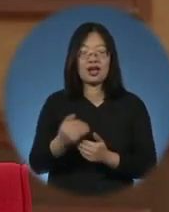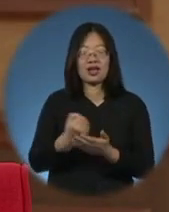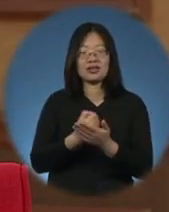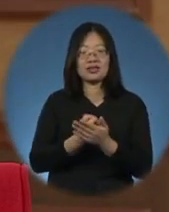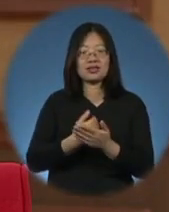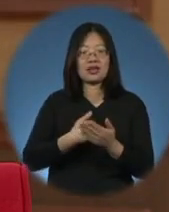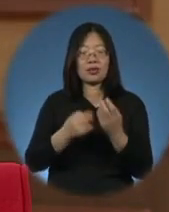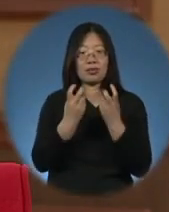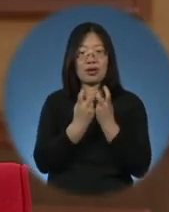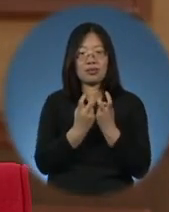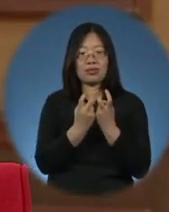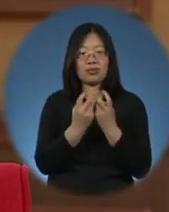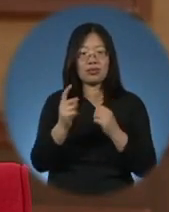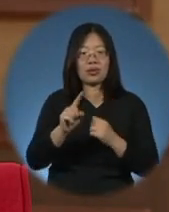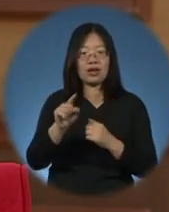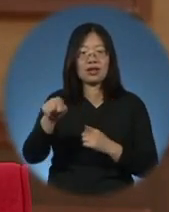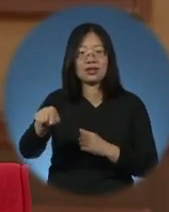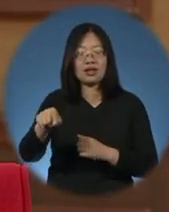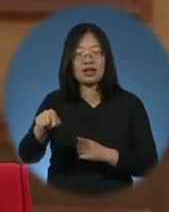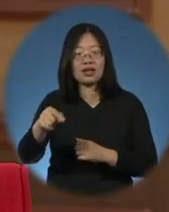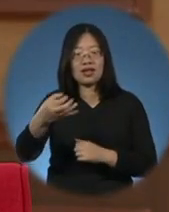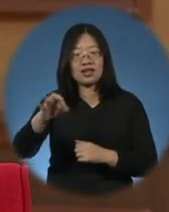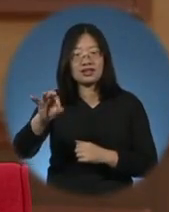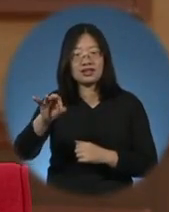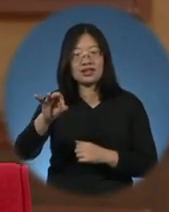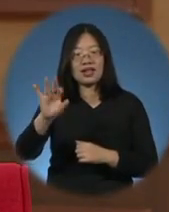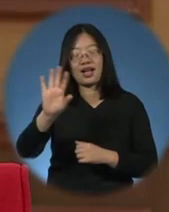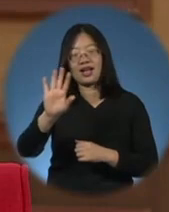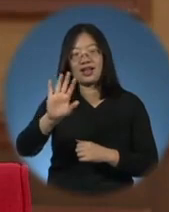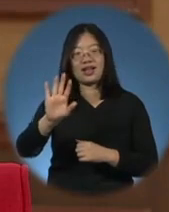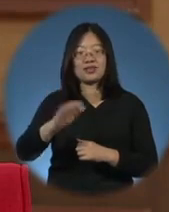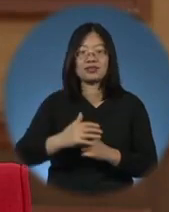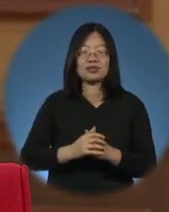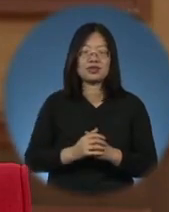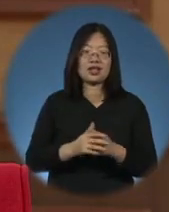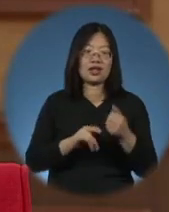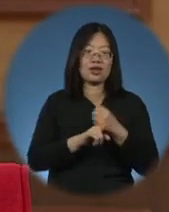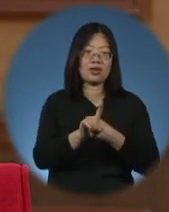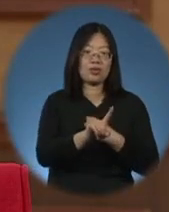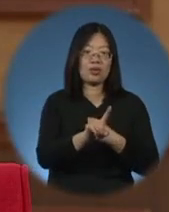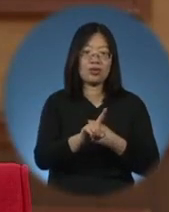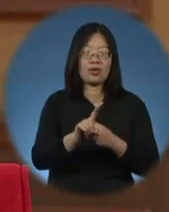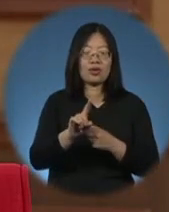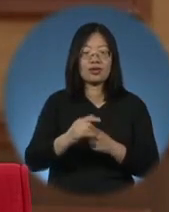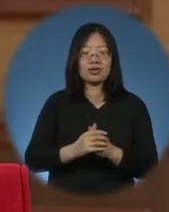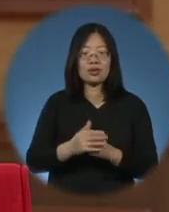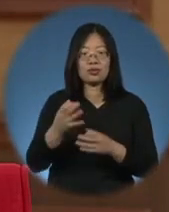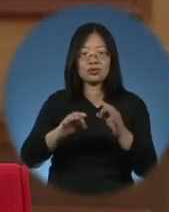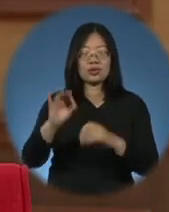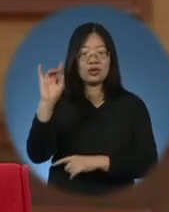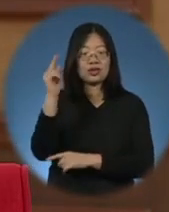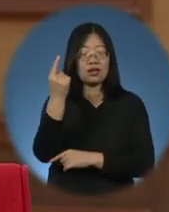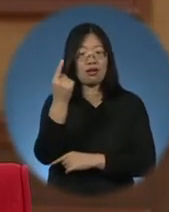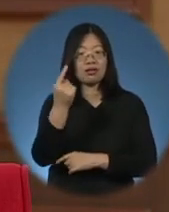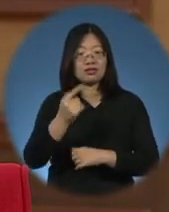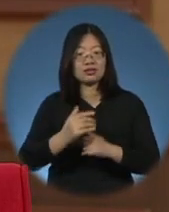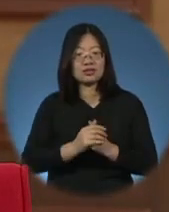아쉬운 게 저희 방법이 그쪽에서 받아들이지는 않으셨는데요. 왜요? 왜? 이야기는 그 프로야구